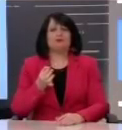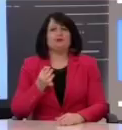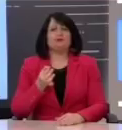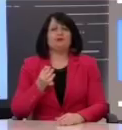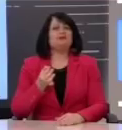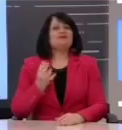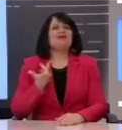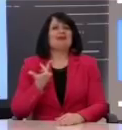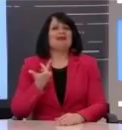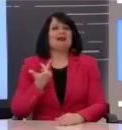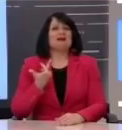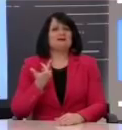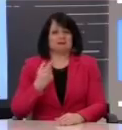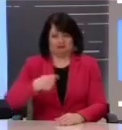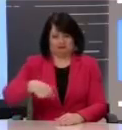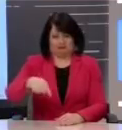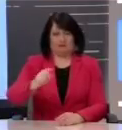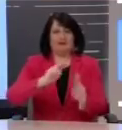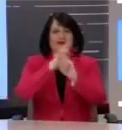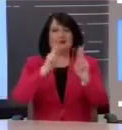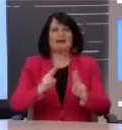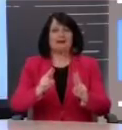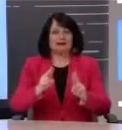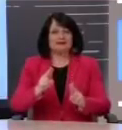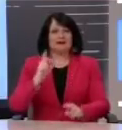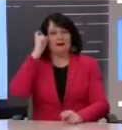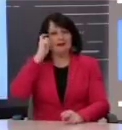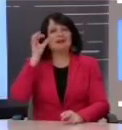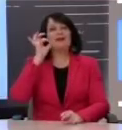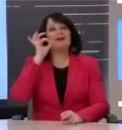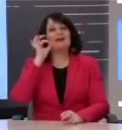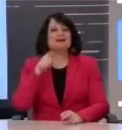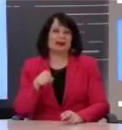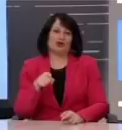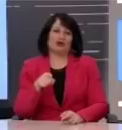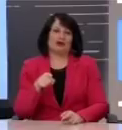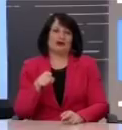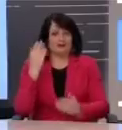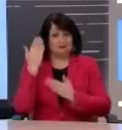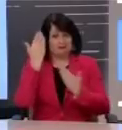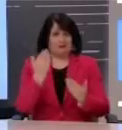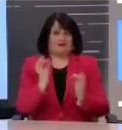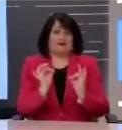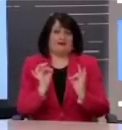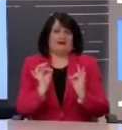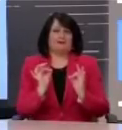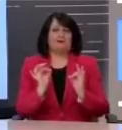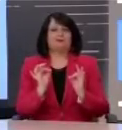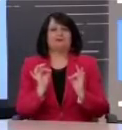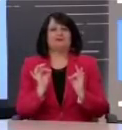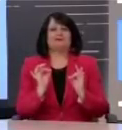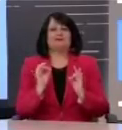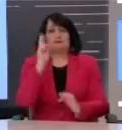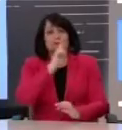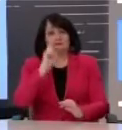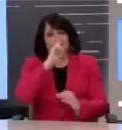το γεγονός ότι η επόμενη διεθνής έκθεση Θεσσαλονίκης, στην οποία τιμόμενη χώρα μετά τη